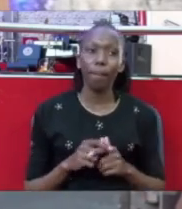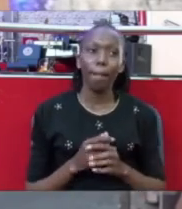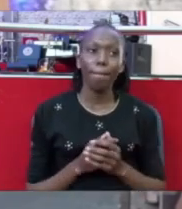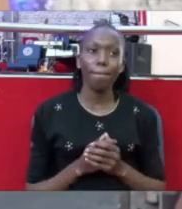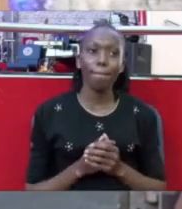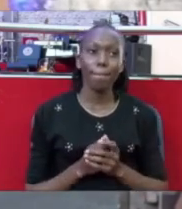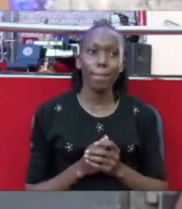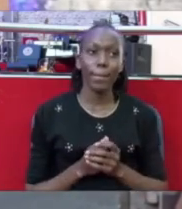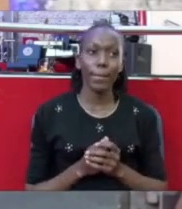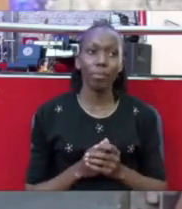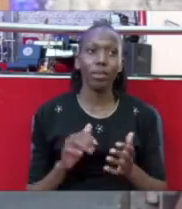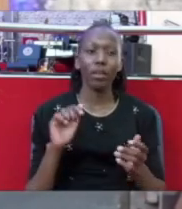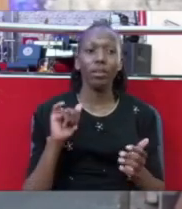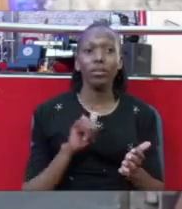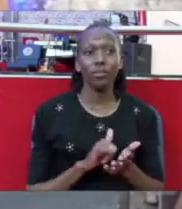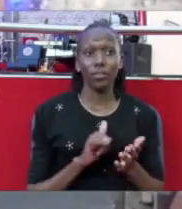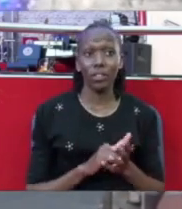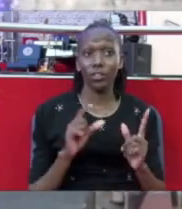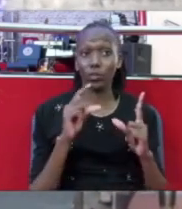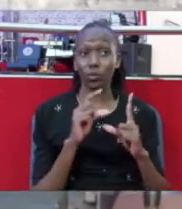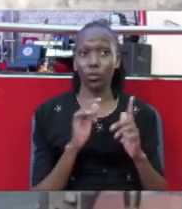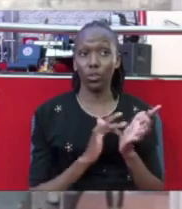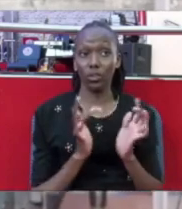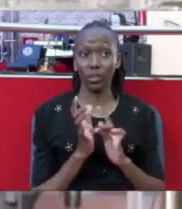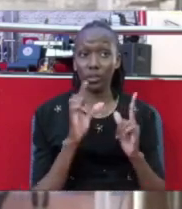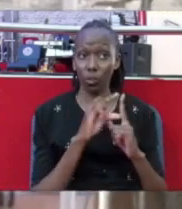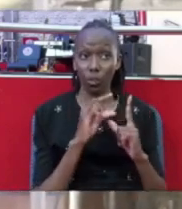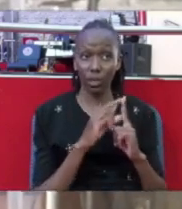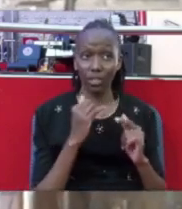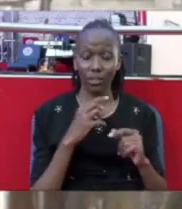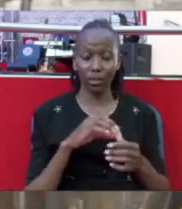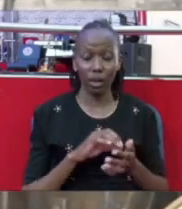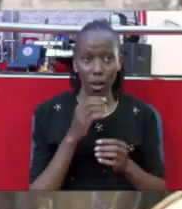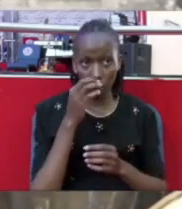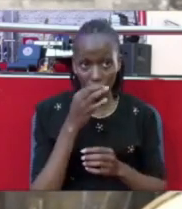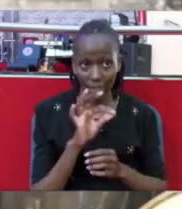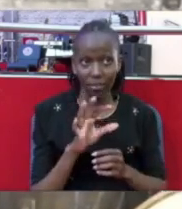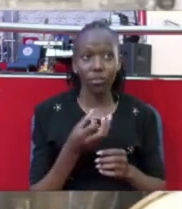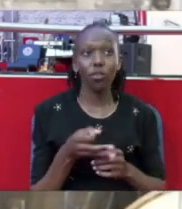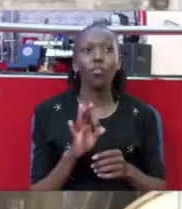bora yanapatikana katika hiki kitabu. This word is the breath of God. Hiki kitabu ndio pumzi ama kile Mungu anataka. And in this breath of